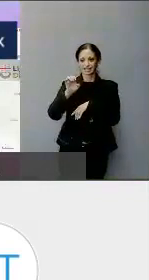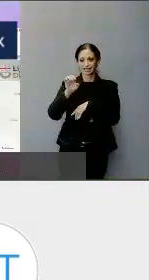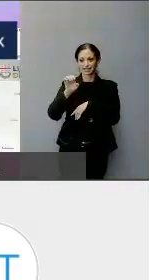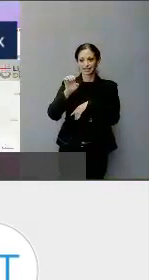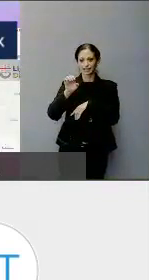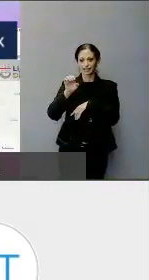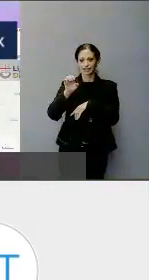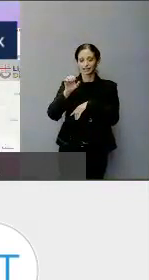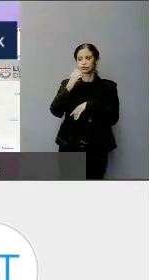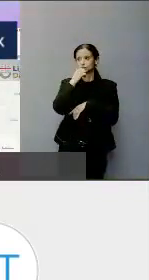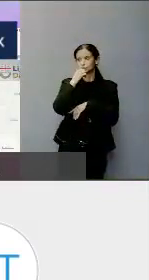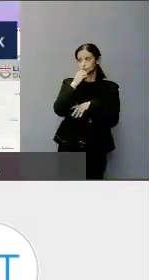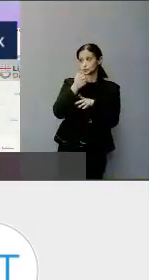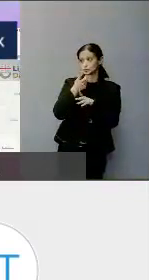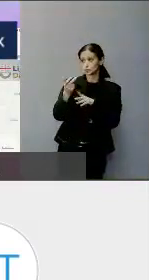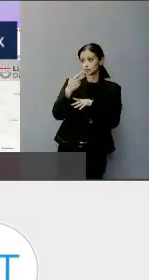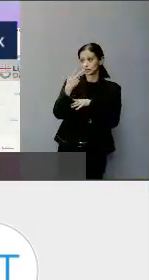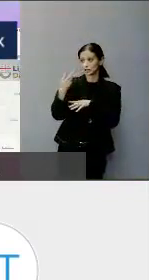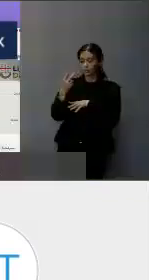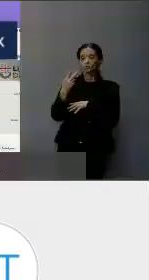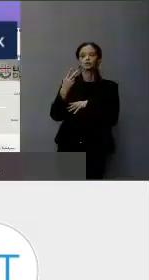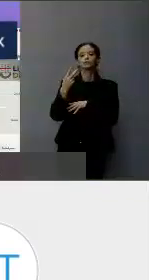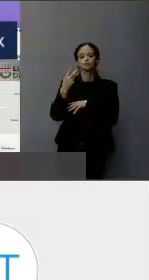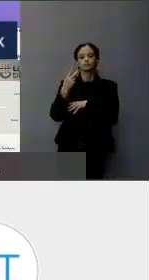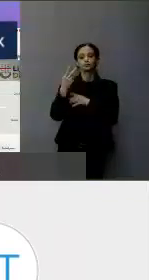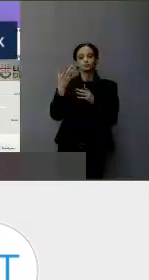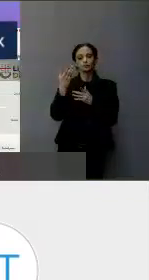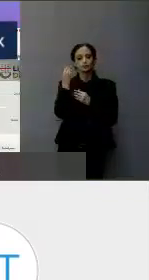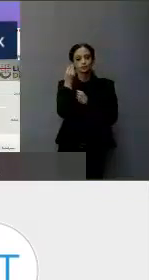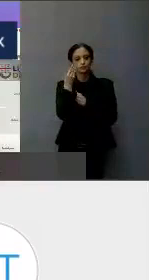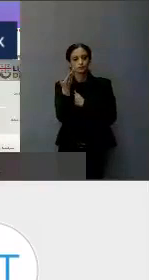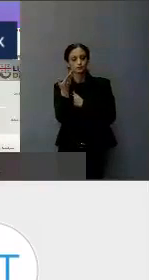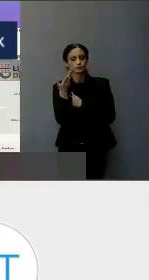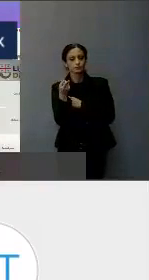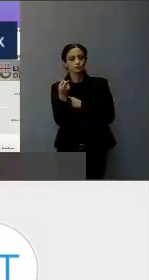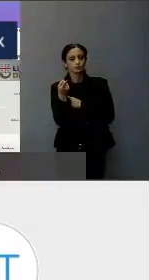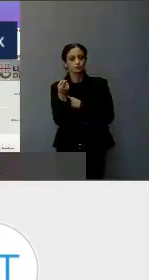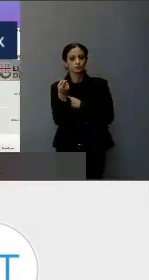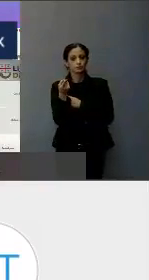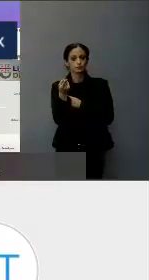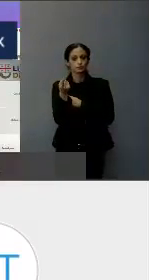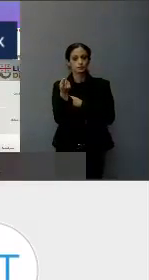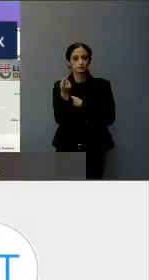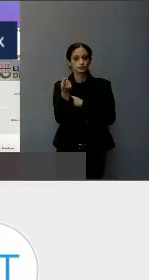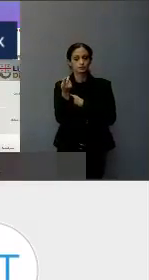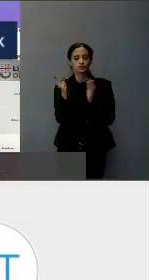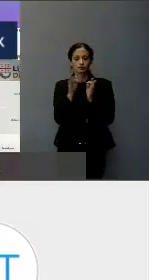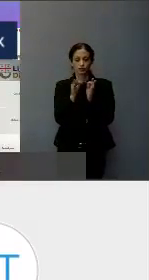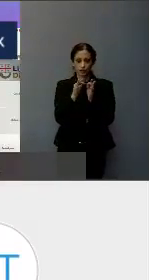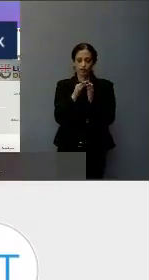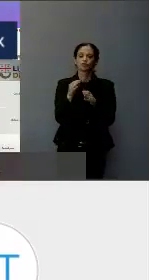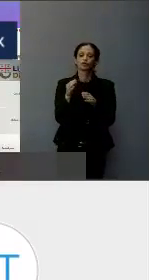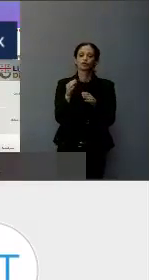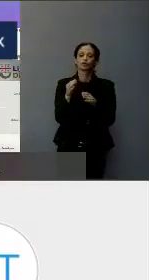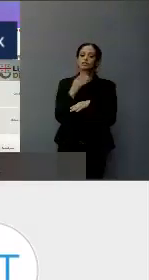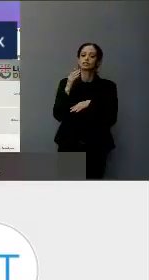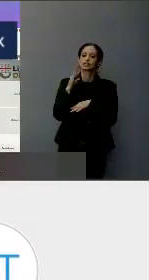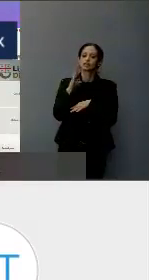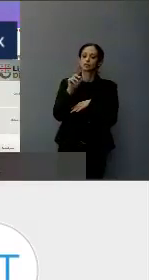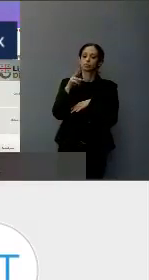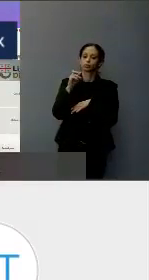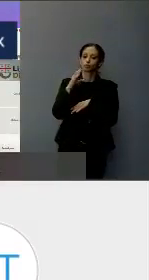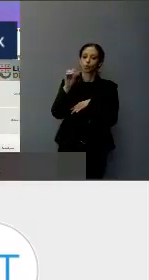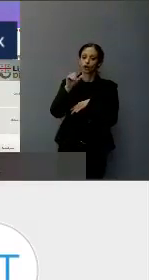32 chiedo scusa consigliere avvenente parere giunta contrario 32 ore volée consigliera